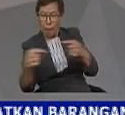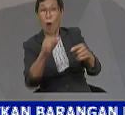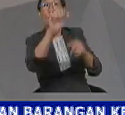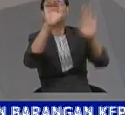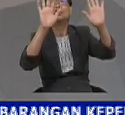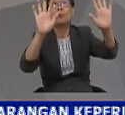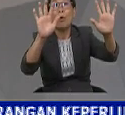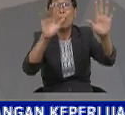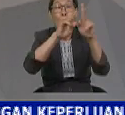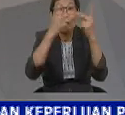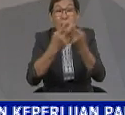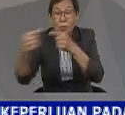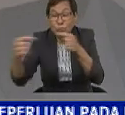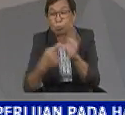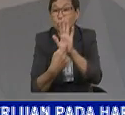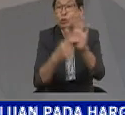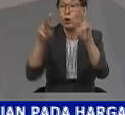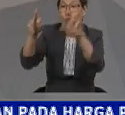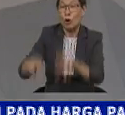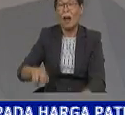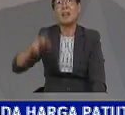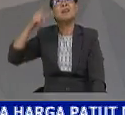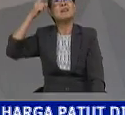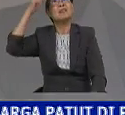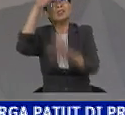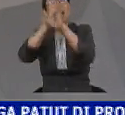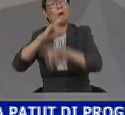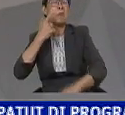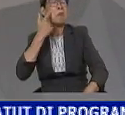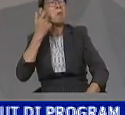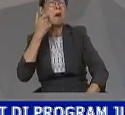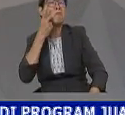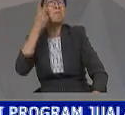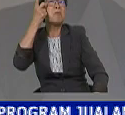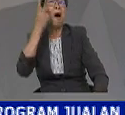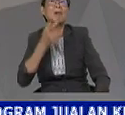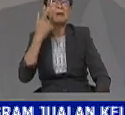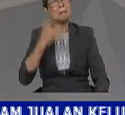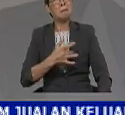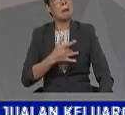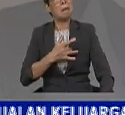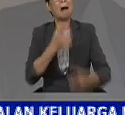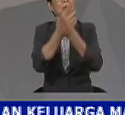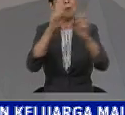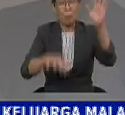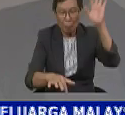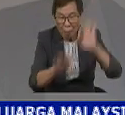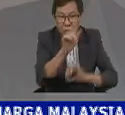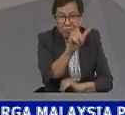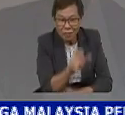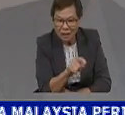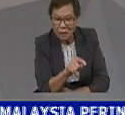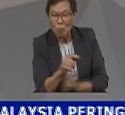Pati petani juga menunjukkan rakyat Serawak semakin cakna dan juga peka terhadap demokrasi dan peranan mereka dalam memilih calon yang